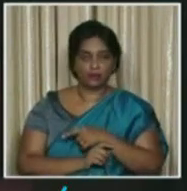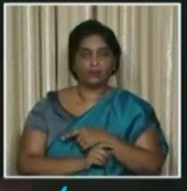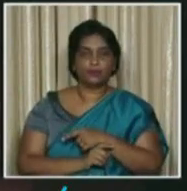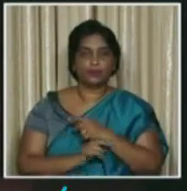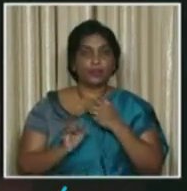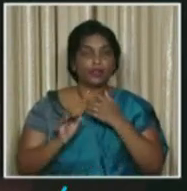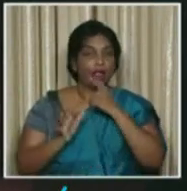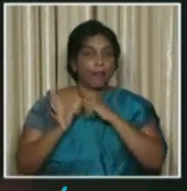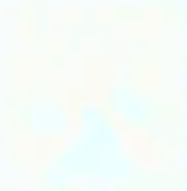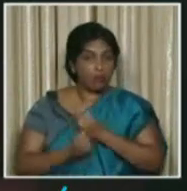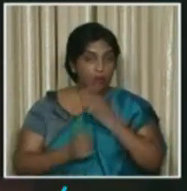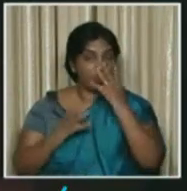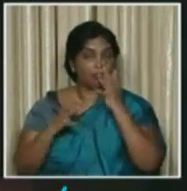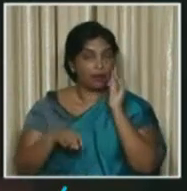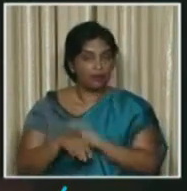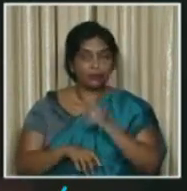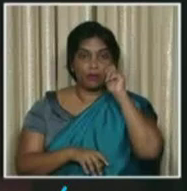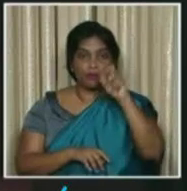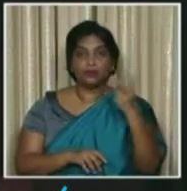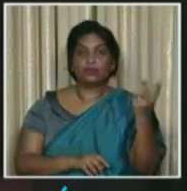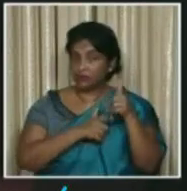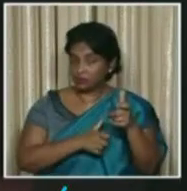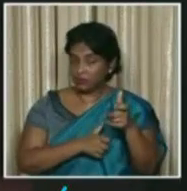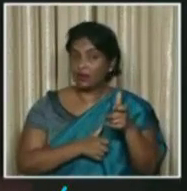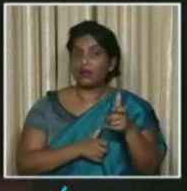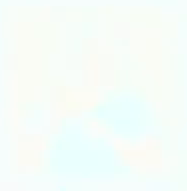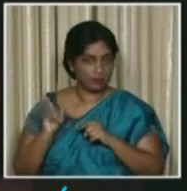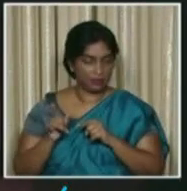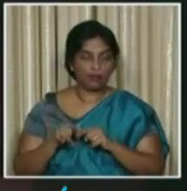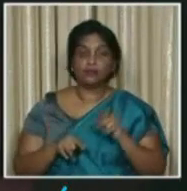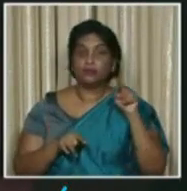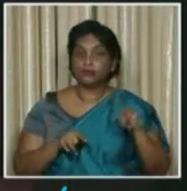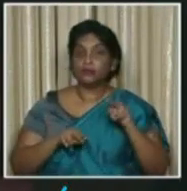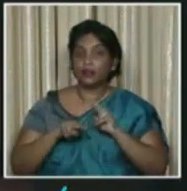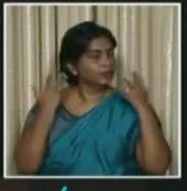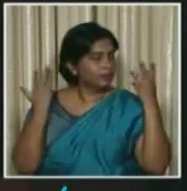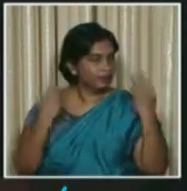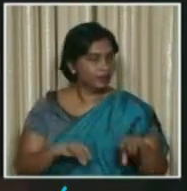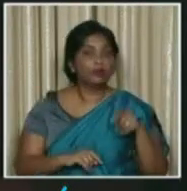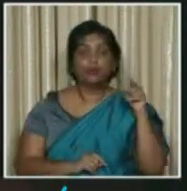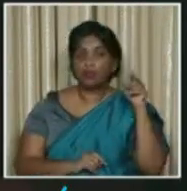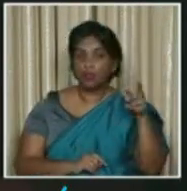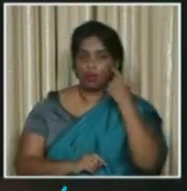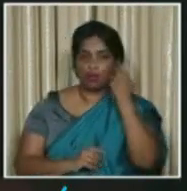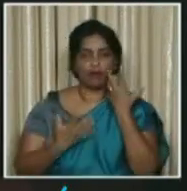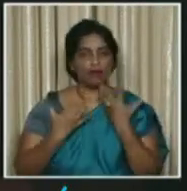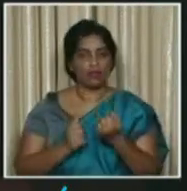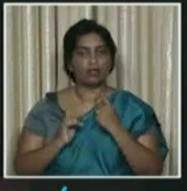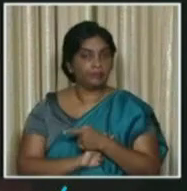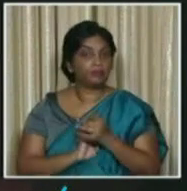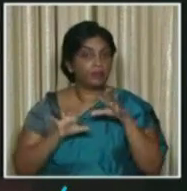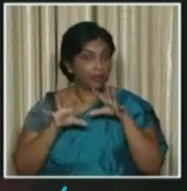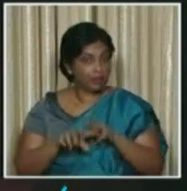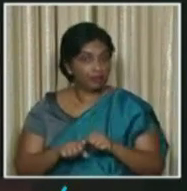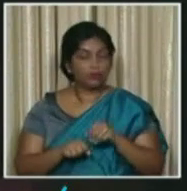සයින්න මරුදු බ්ලාස්ට් එකේදී අහුණා මේ නිලධාරින් දෙන්න මරපු යුද ආයුධයක්. FBI ආයතනය ඒගොල්ලෝ හොයා ගන්නවා IP address